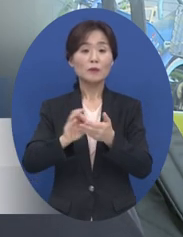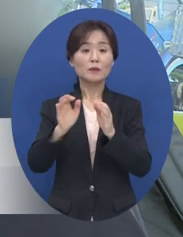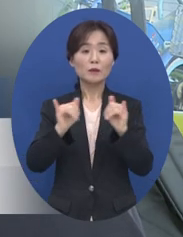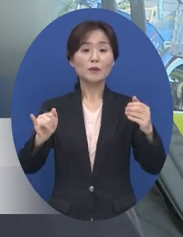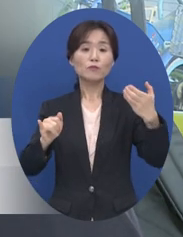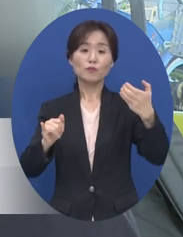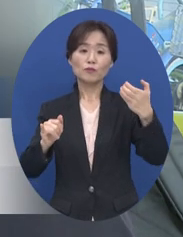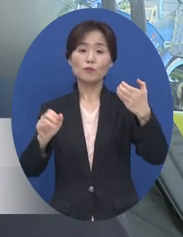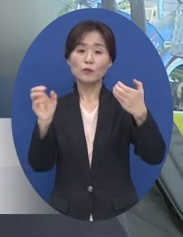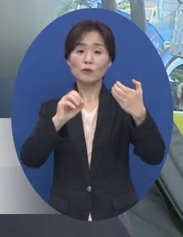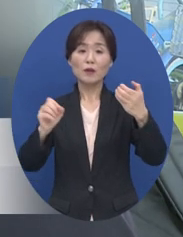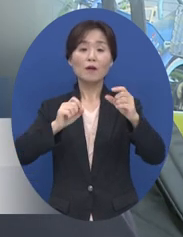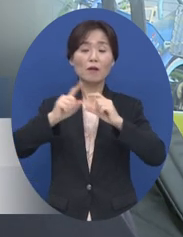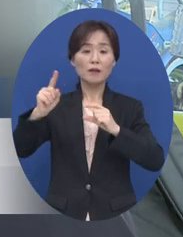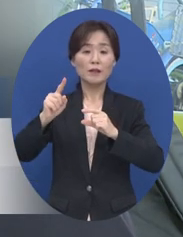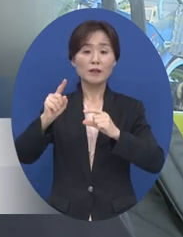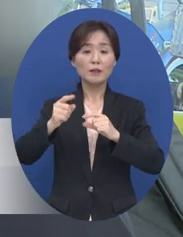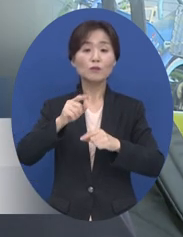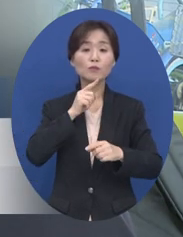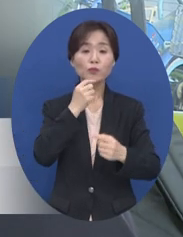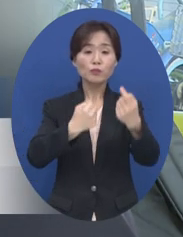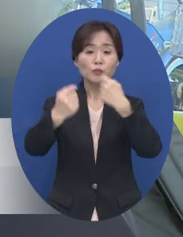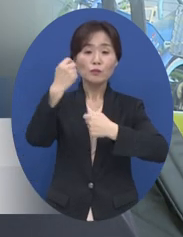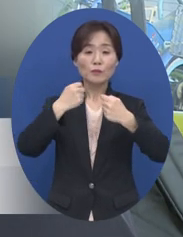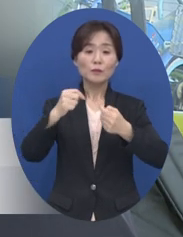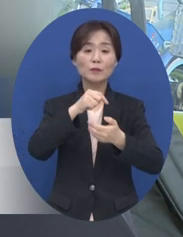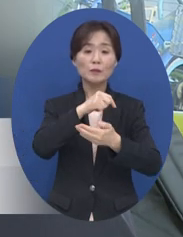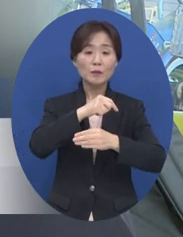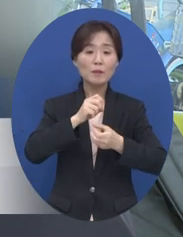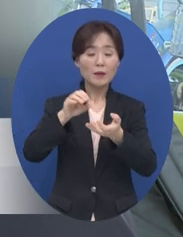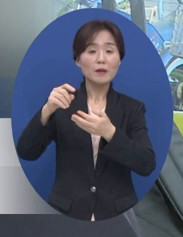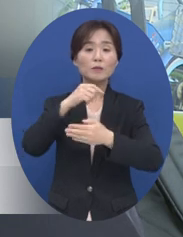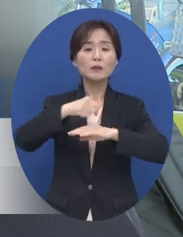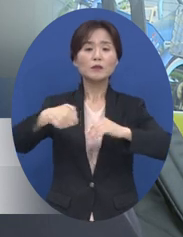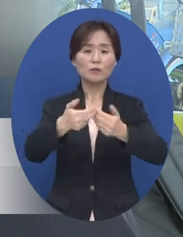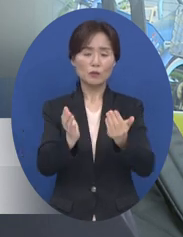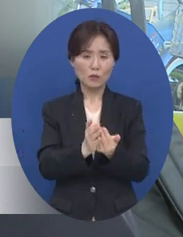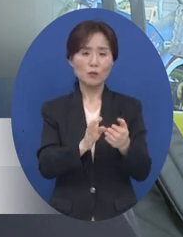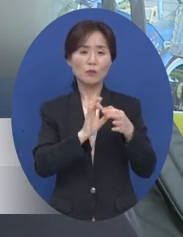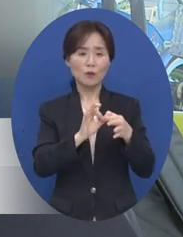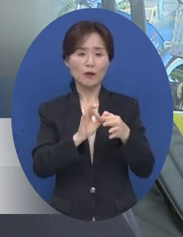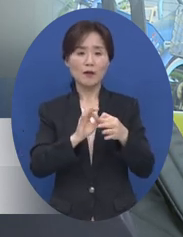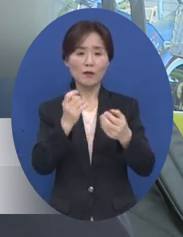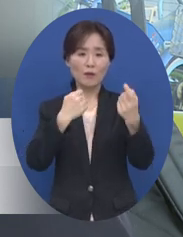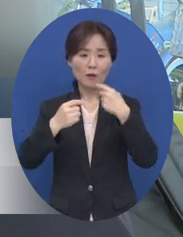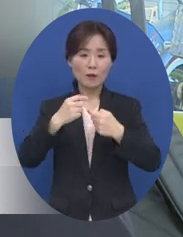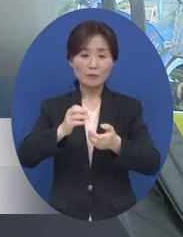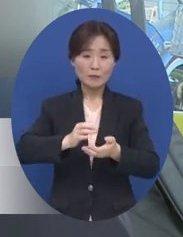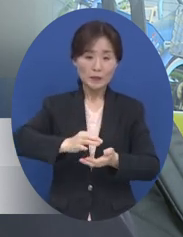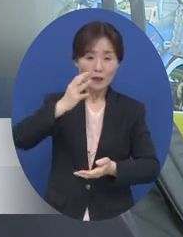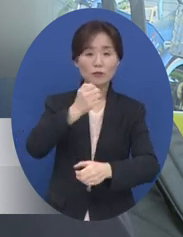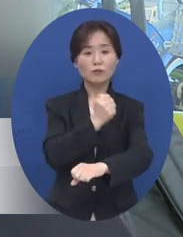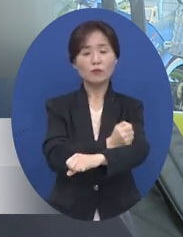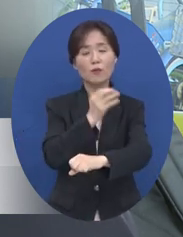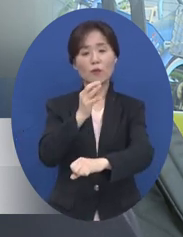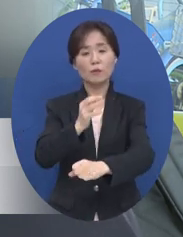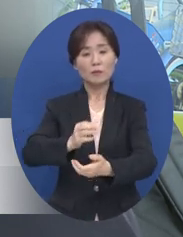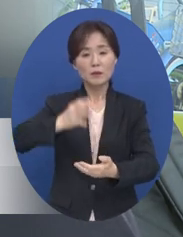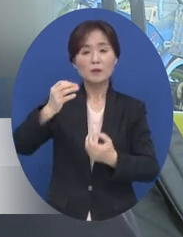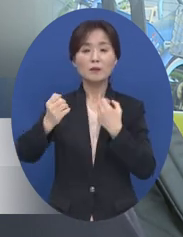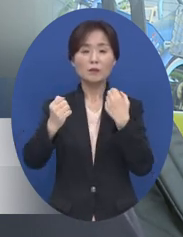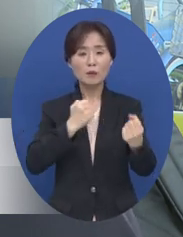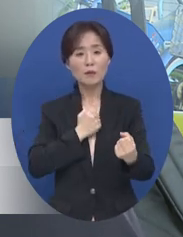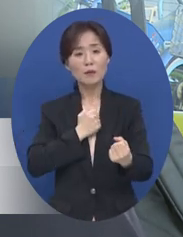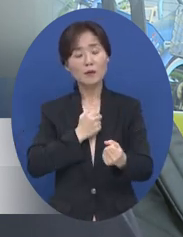90%가 거의 주문이 배달의 민족으로 이루어지고 있기 때문에 사실상 이렇게 비싼 수수료를 냄에도